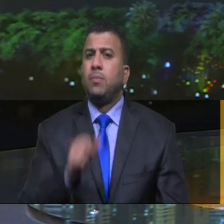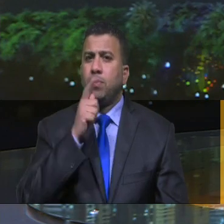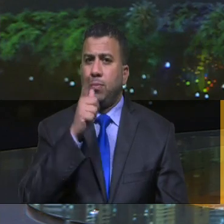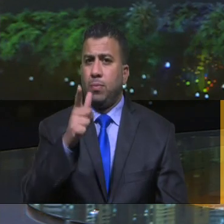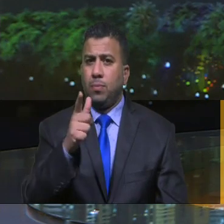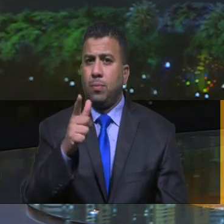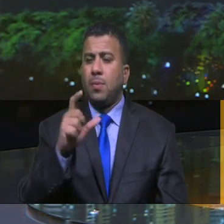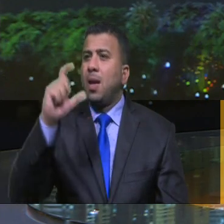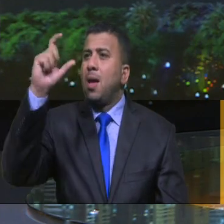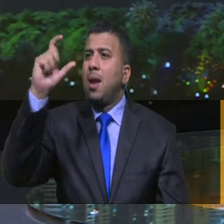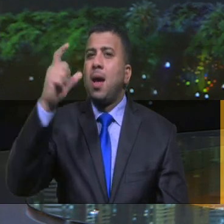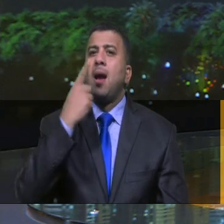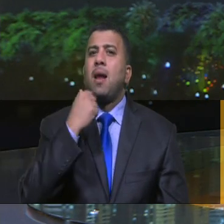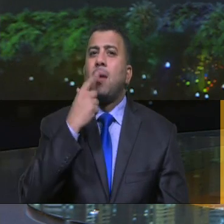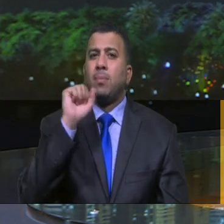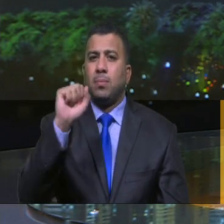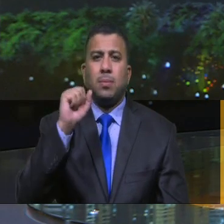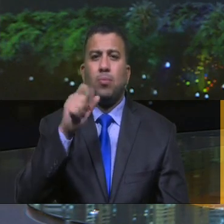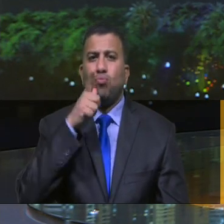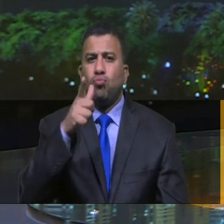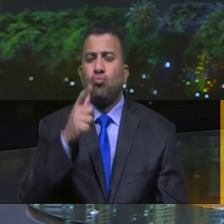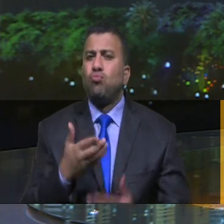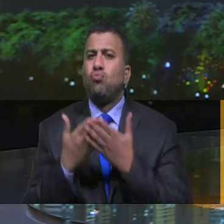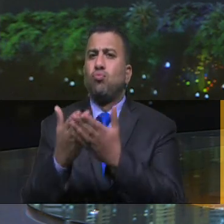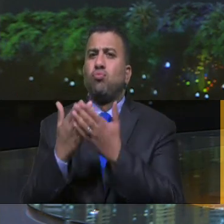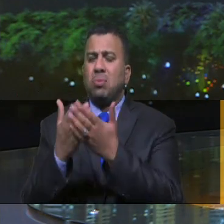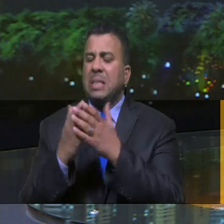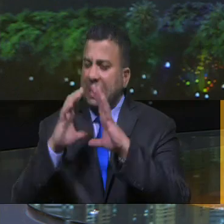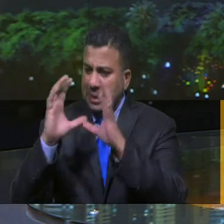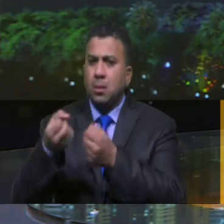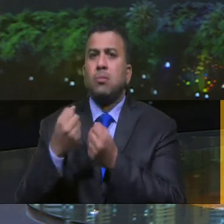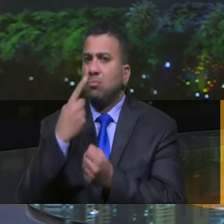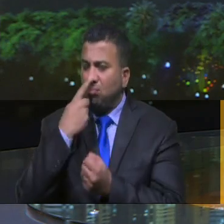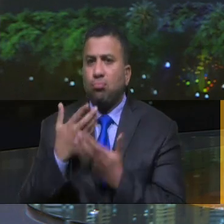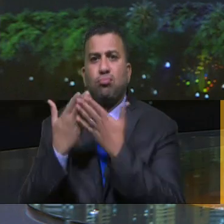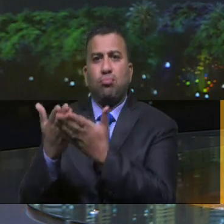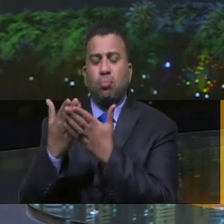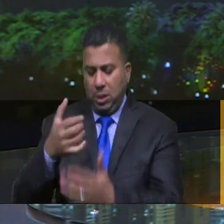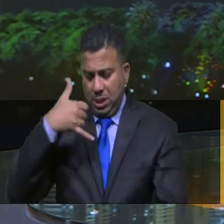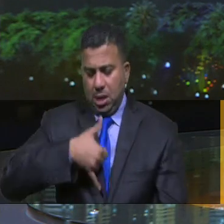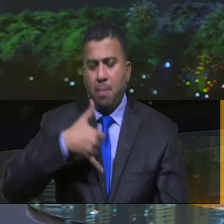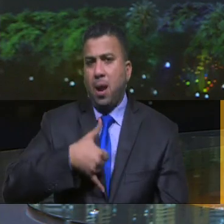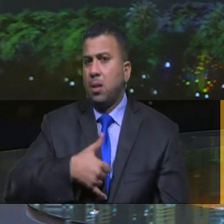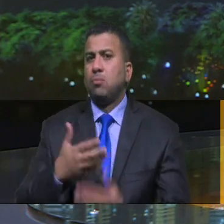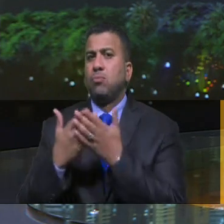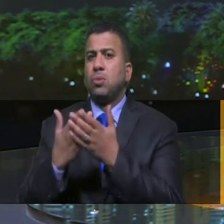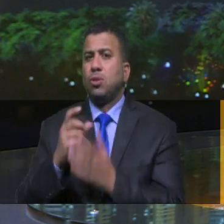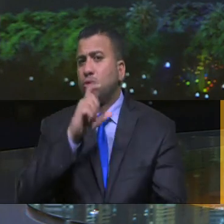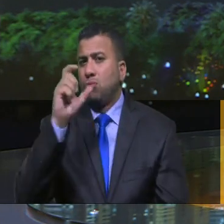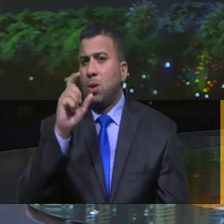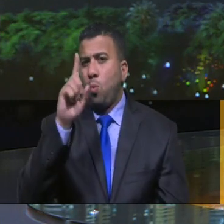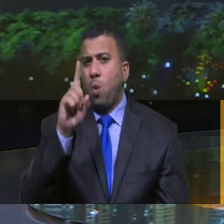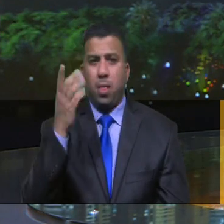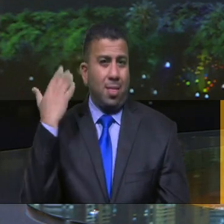هذا ورفعت هيئة الهلال الأحمر الإماراتي مستوى عملياتها الإغاثية والتنموية في اليمن خلال يناير